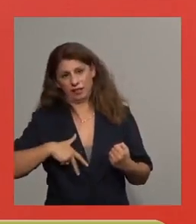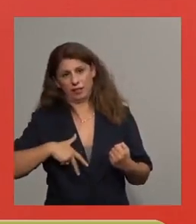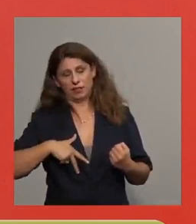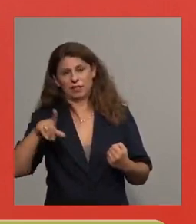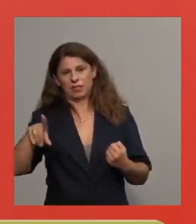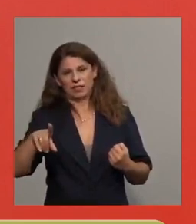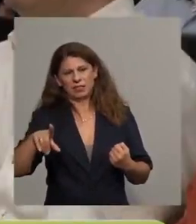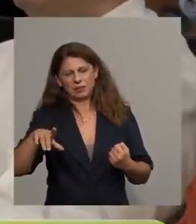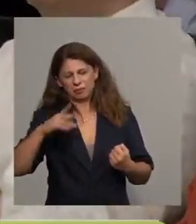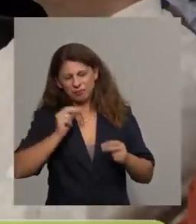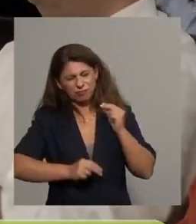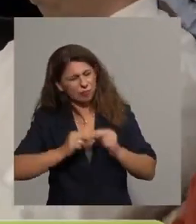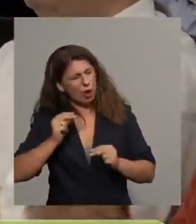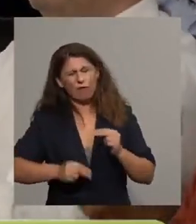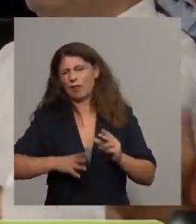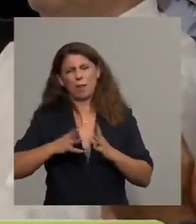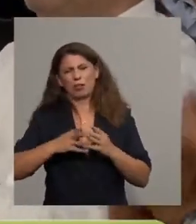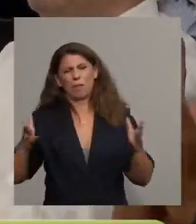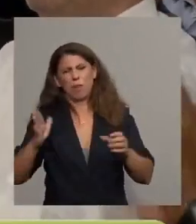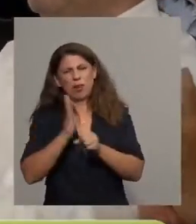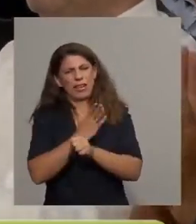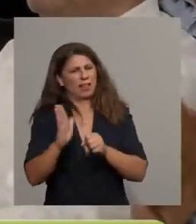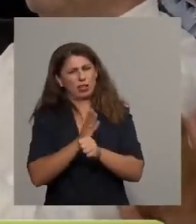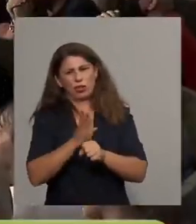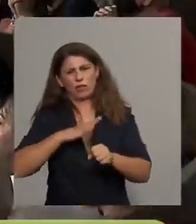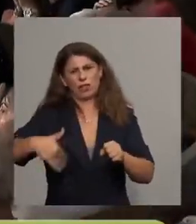της συμφοράς για το λαό μας.